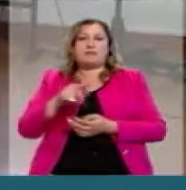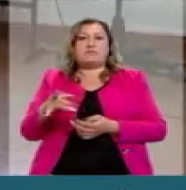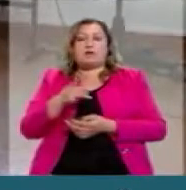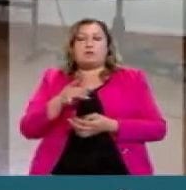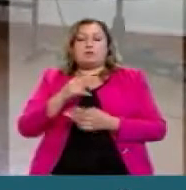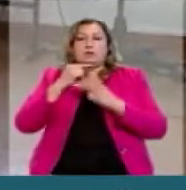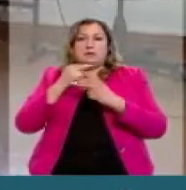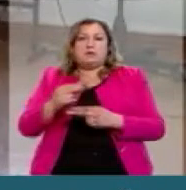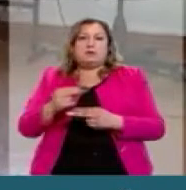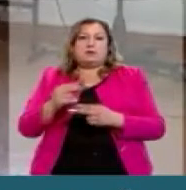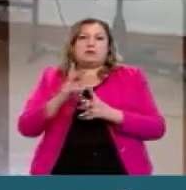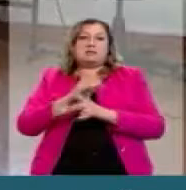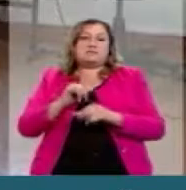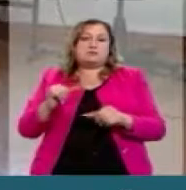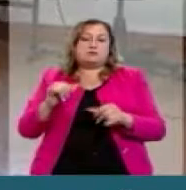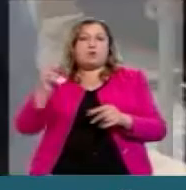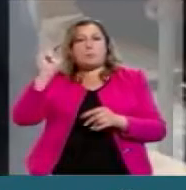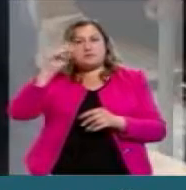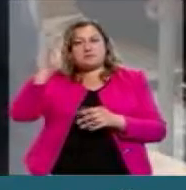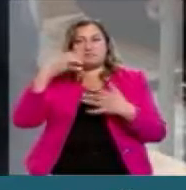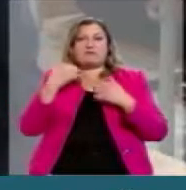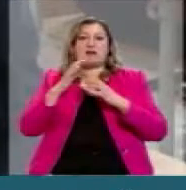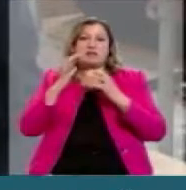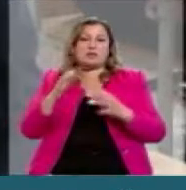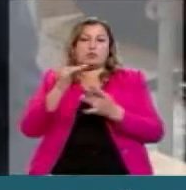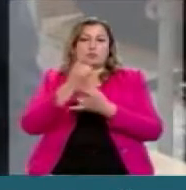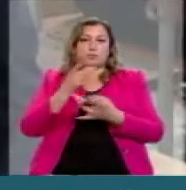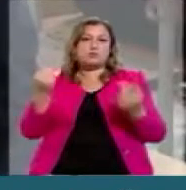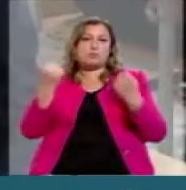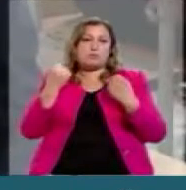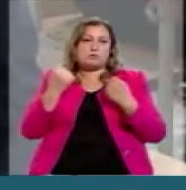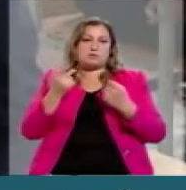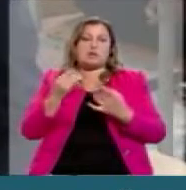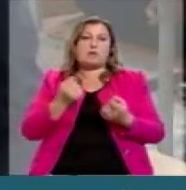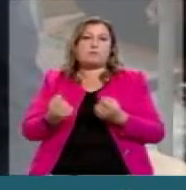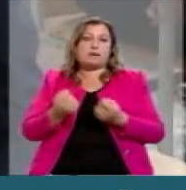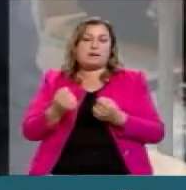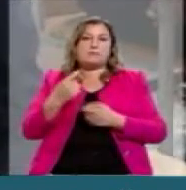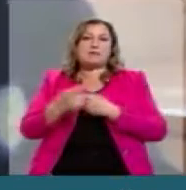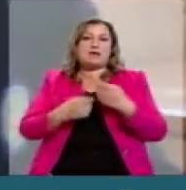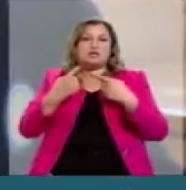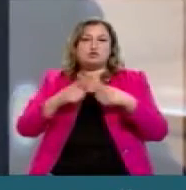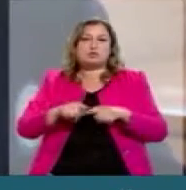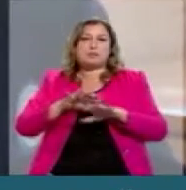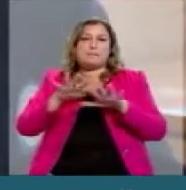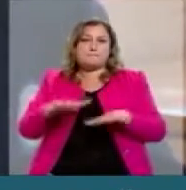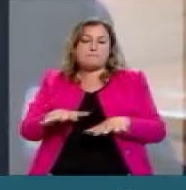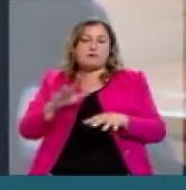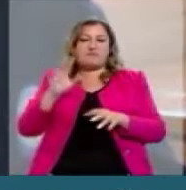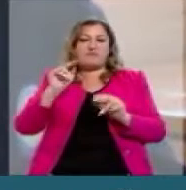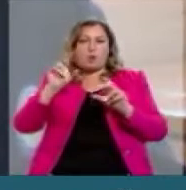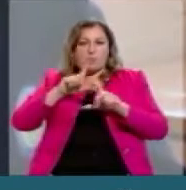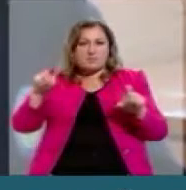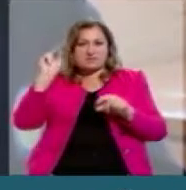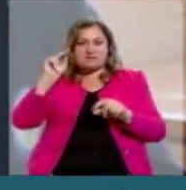районе уделяется особое внимание развитию образования, здравоохранения, культуры и спорта. Для укрепления материально-технической базы объектов